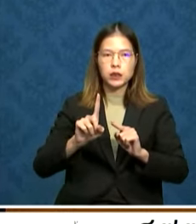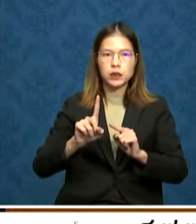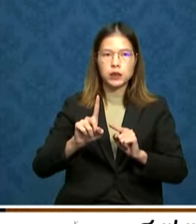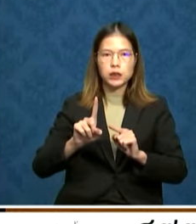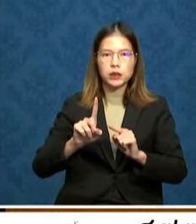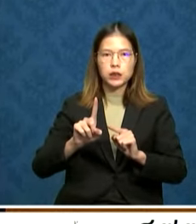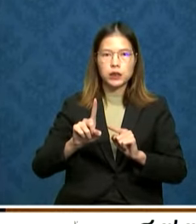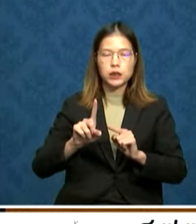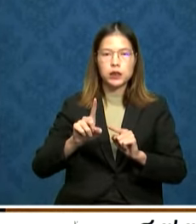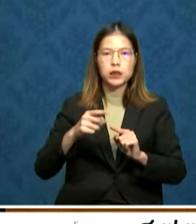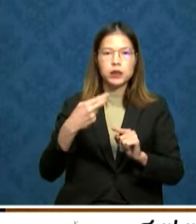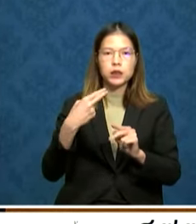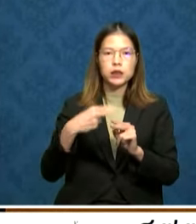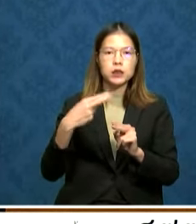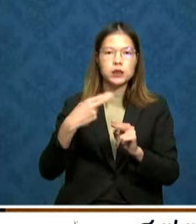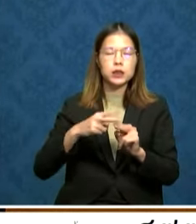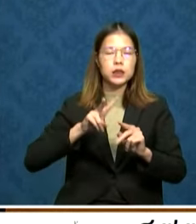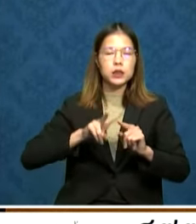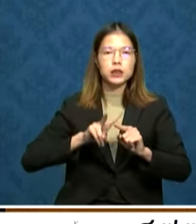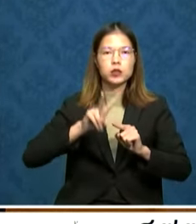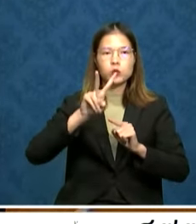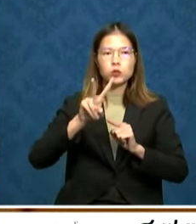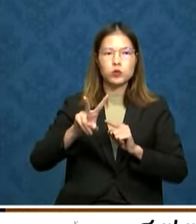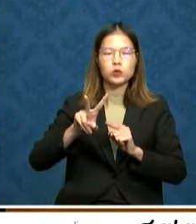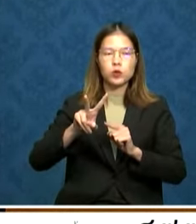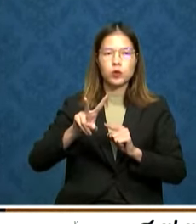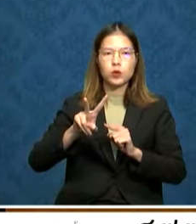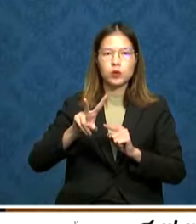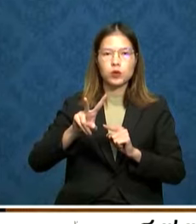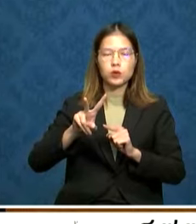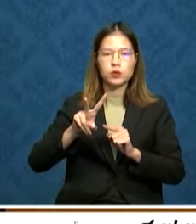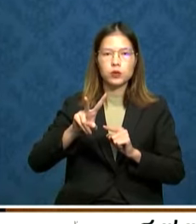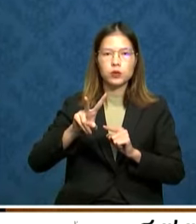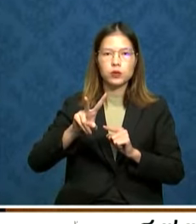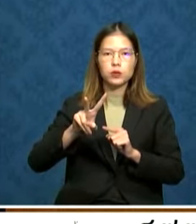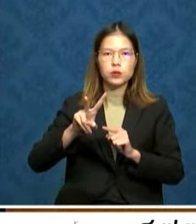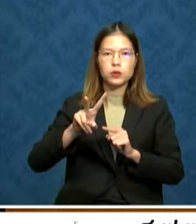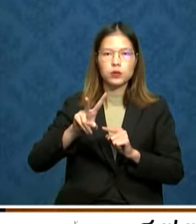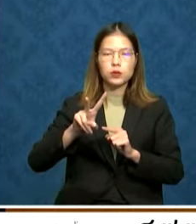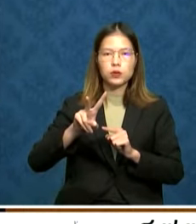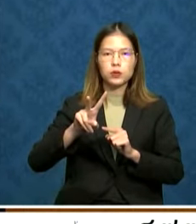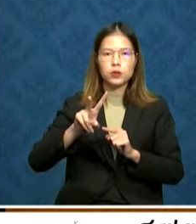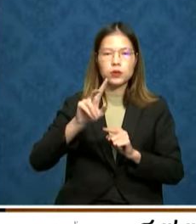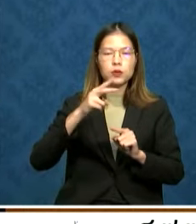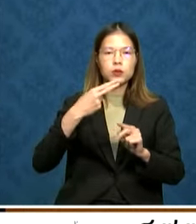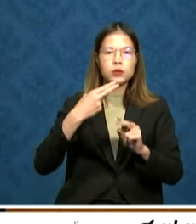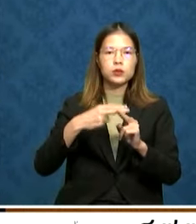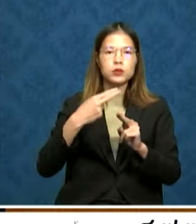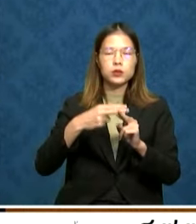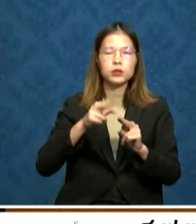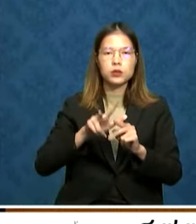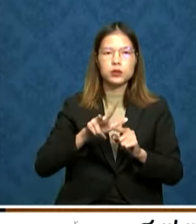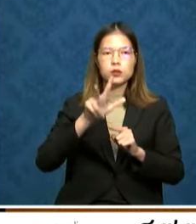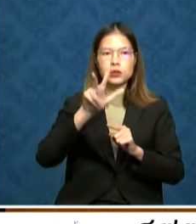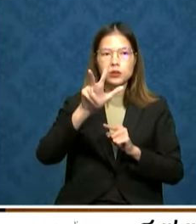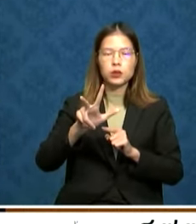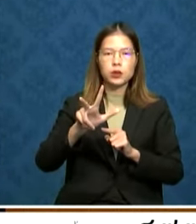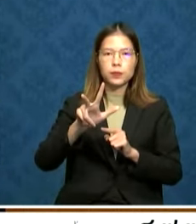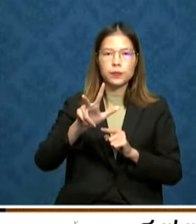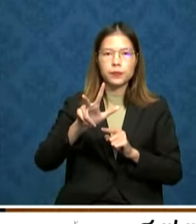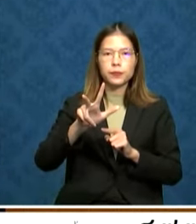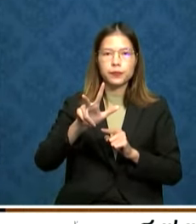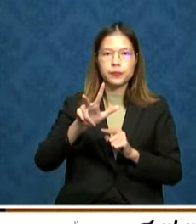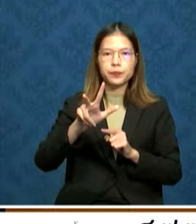ชระสิน 2. ในนัฐวุธบัวประทุม 3. ในปกป้อง